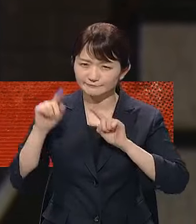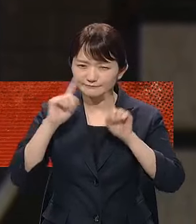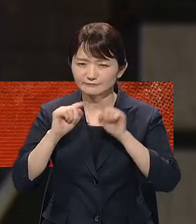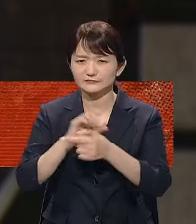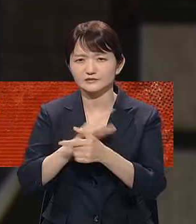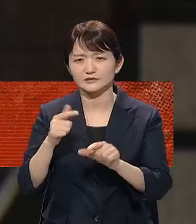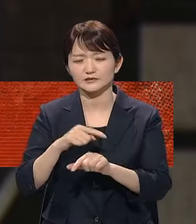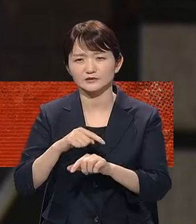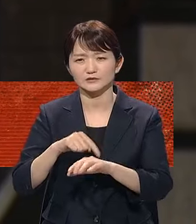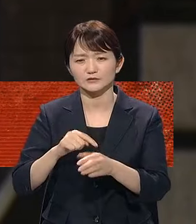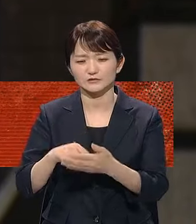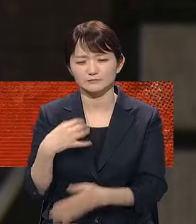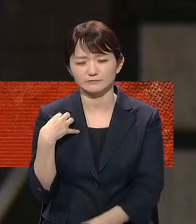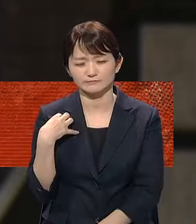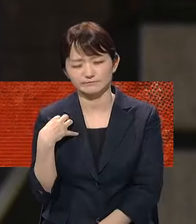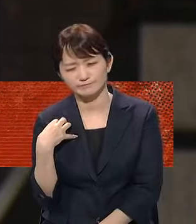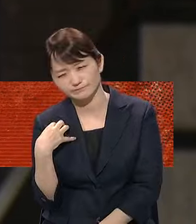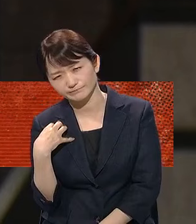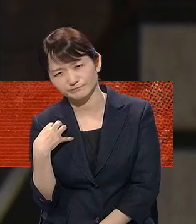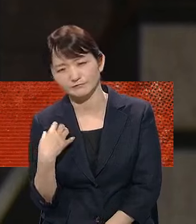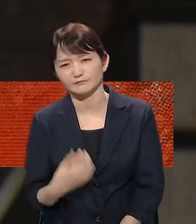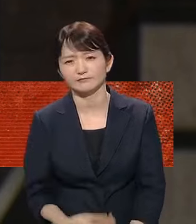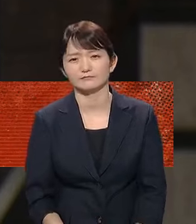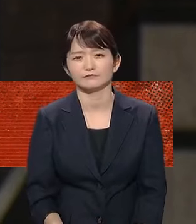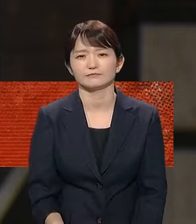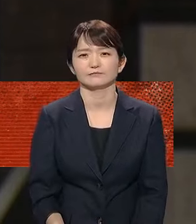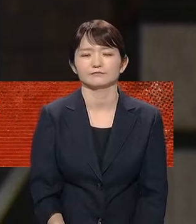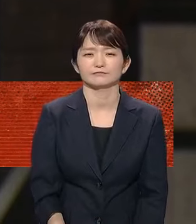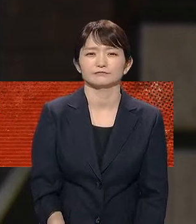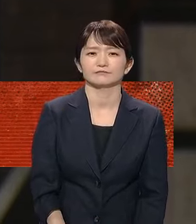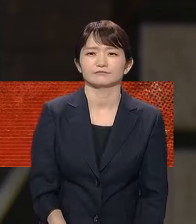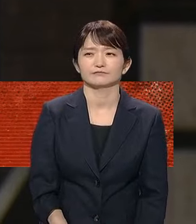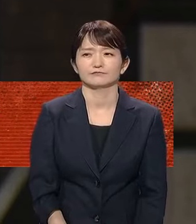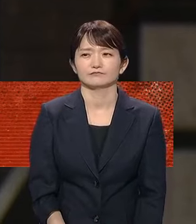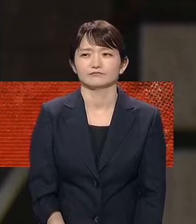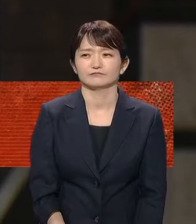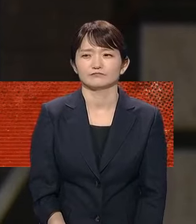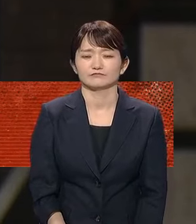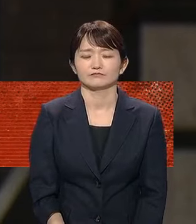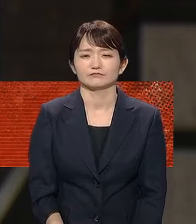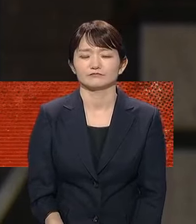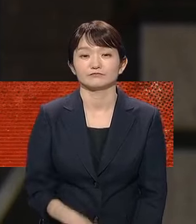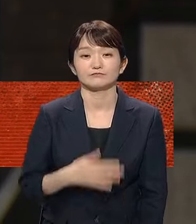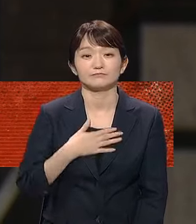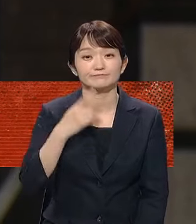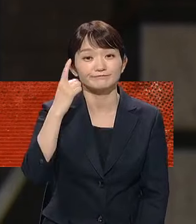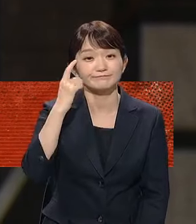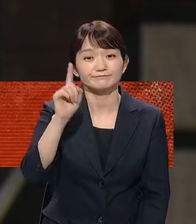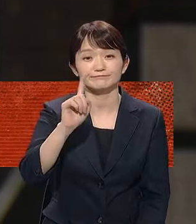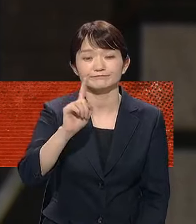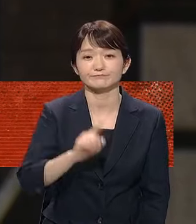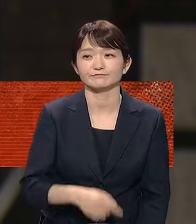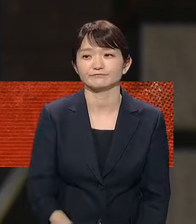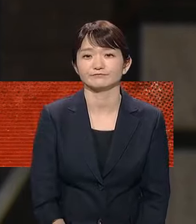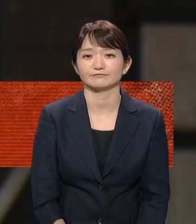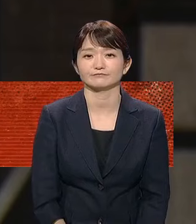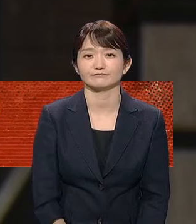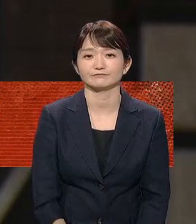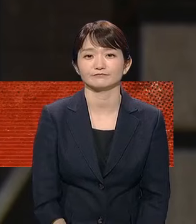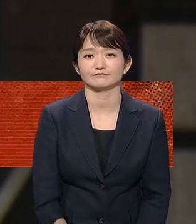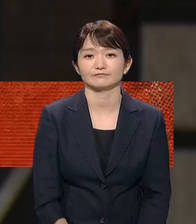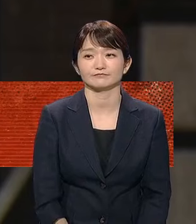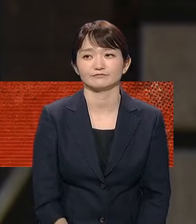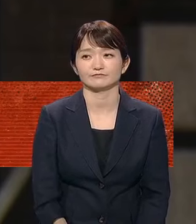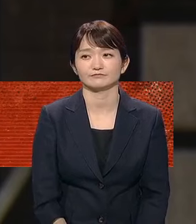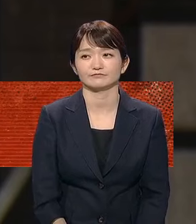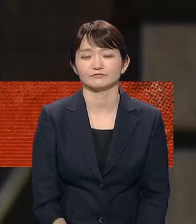어떤 심적 부담이 많을 가능성도 있습니다 그런데 저는 이렇게 봐요 사실 뭐